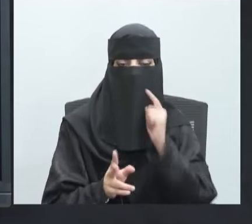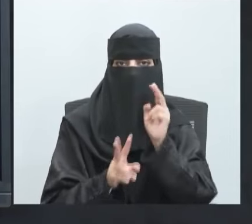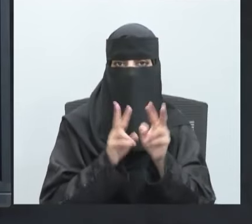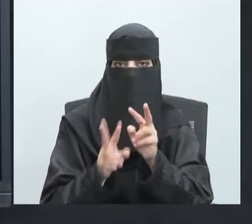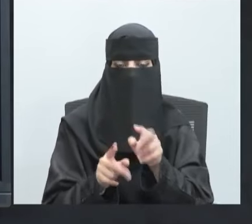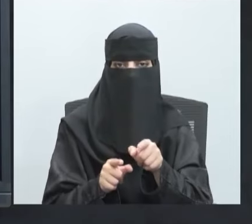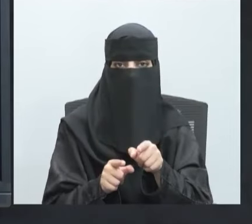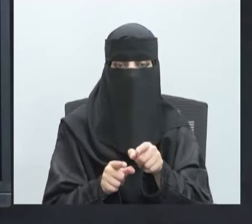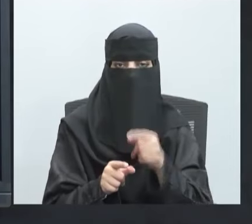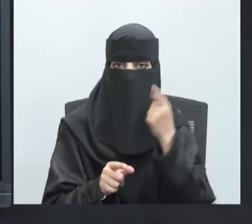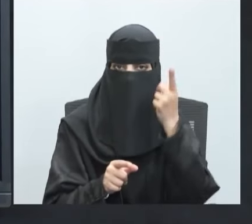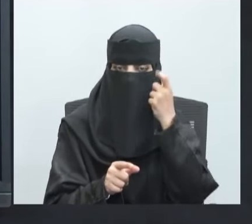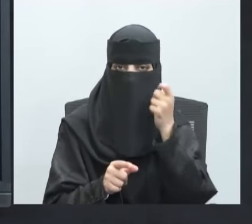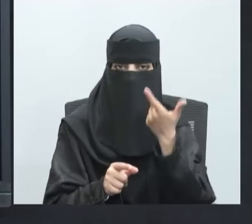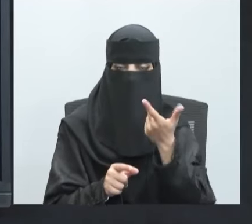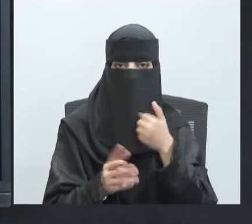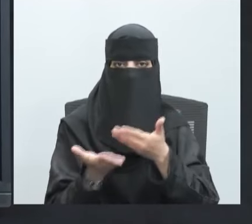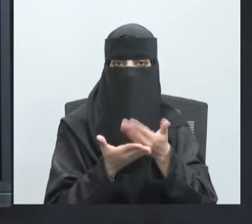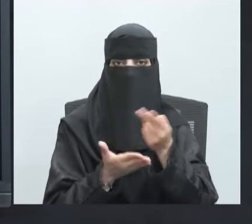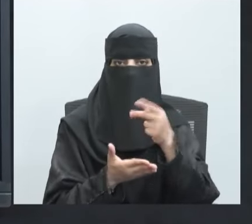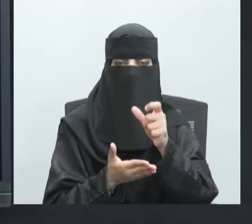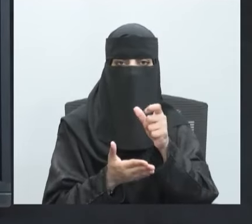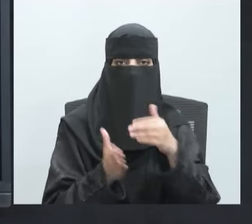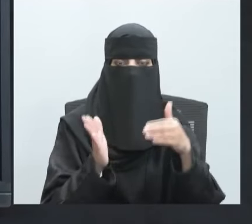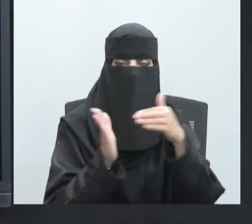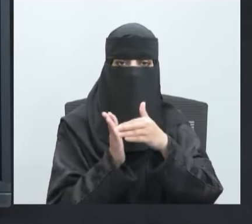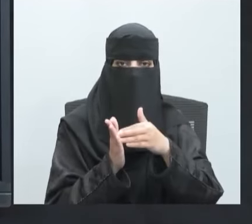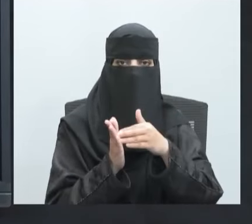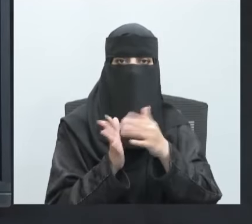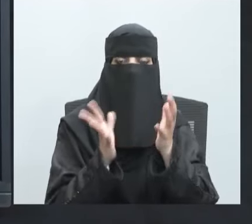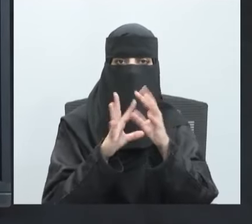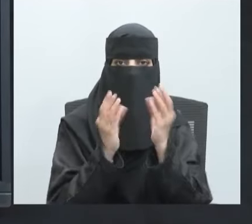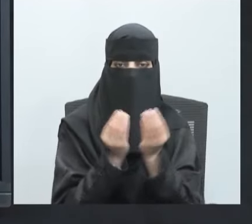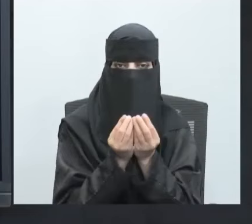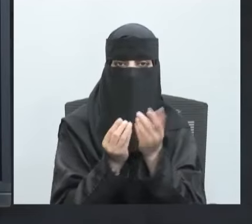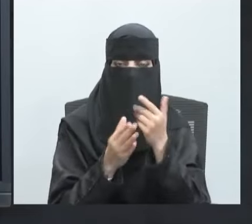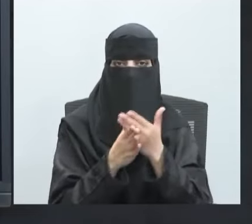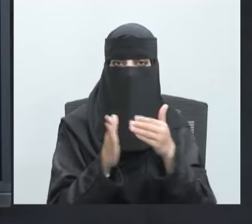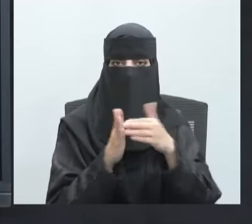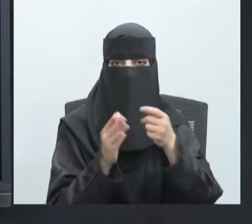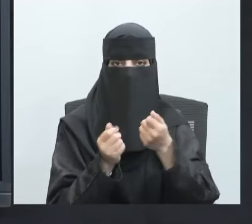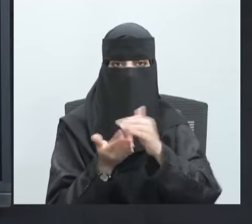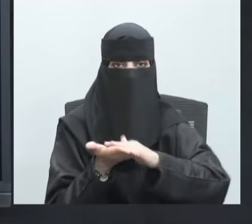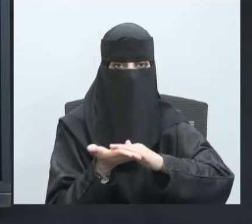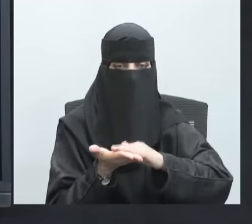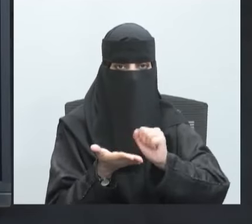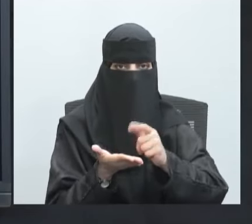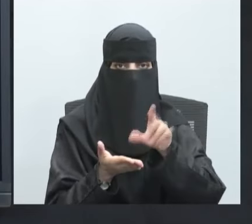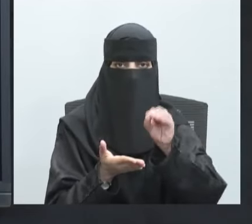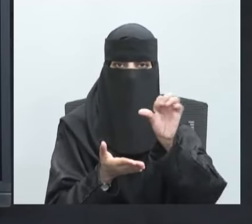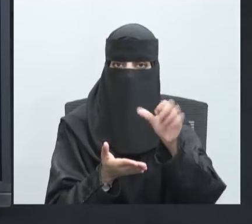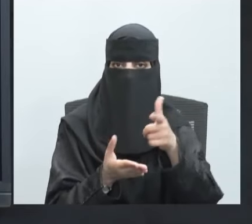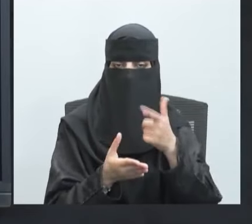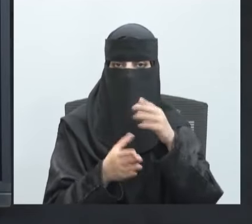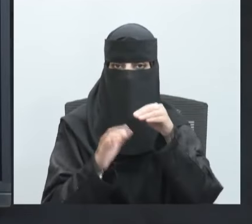هذا مفهوم التضخم وتحدثنا كذلك عن الناتج المحلي الاجمالي وذكرنا ان الناتج المحلي الاجمالي هو ما